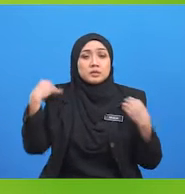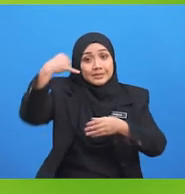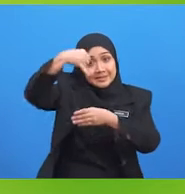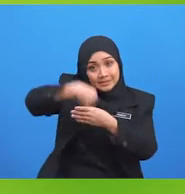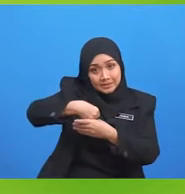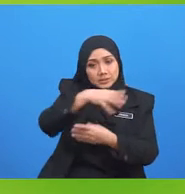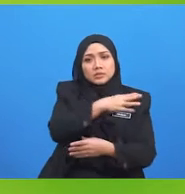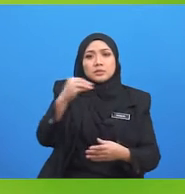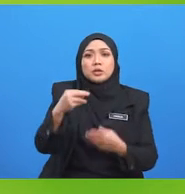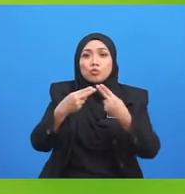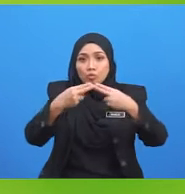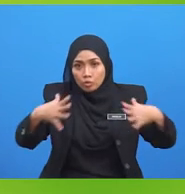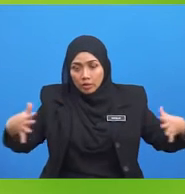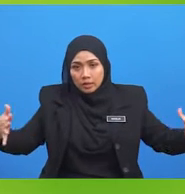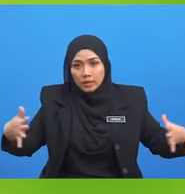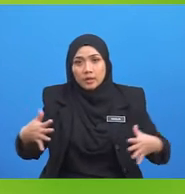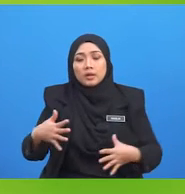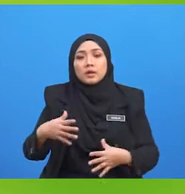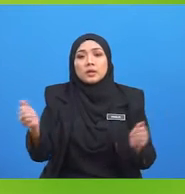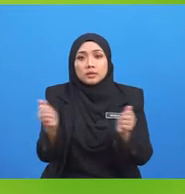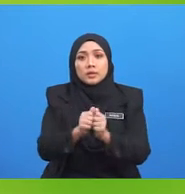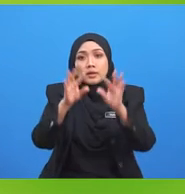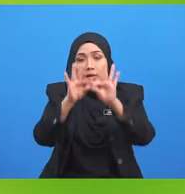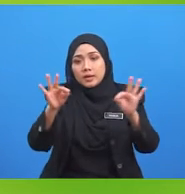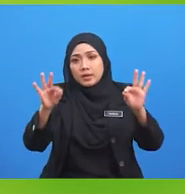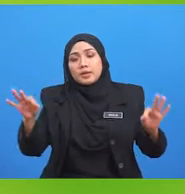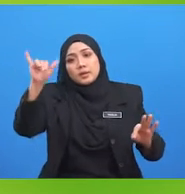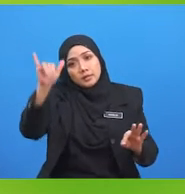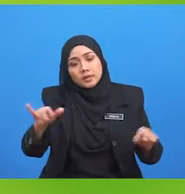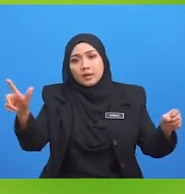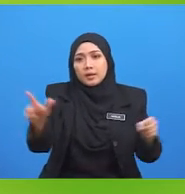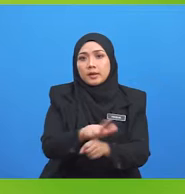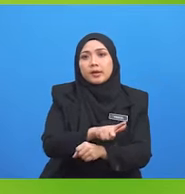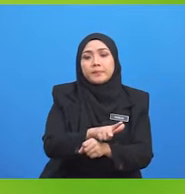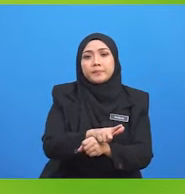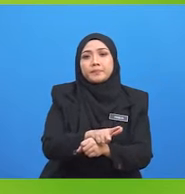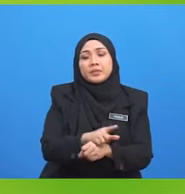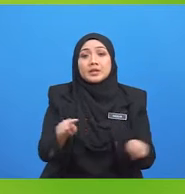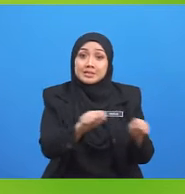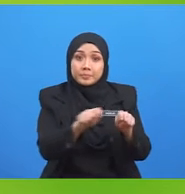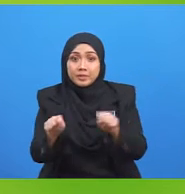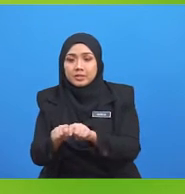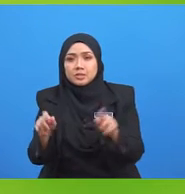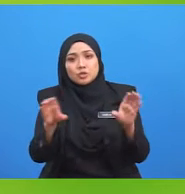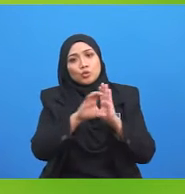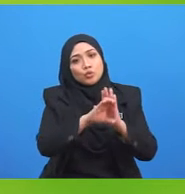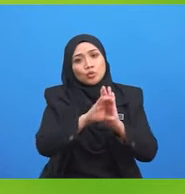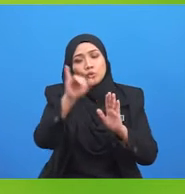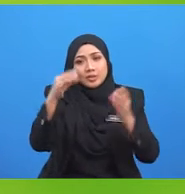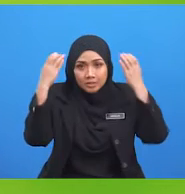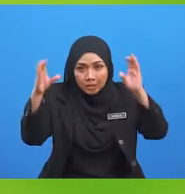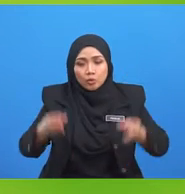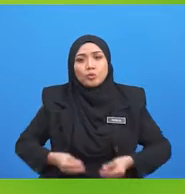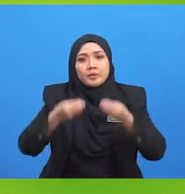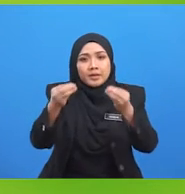isi dan huraian dengan ayat yang lengkap seperti contoh yang Ustazah berikan di atas,